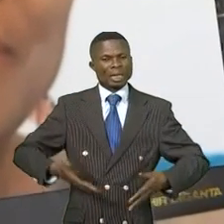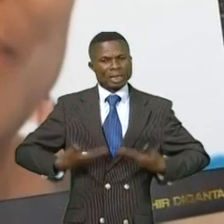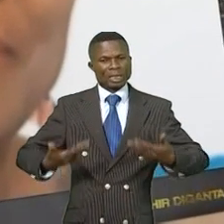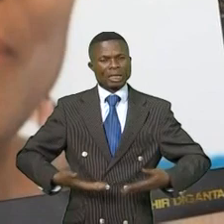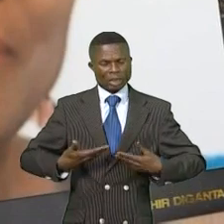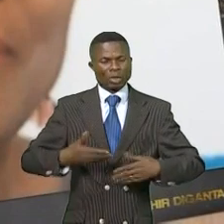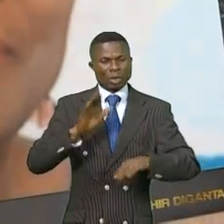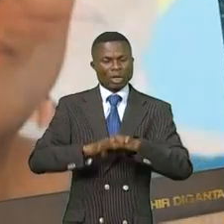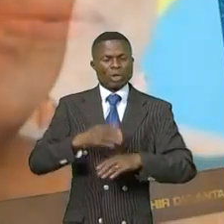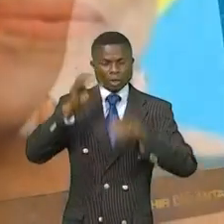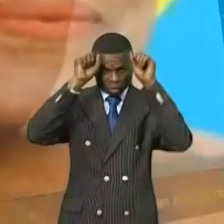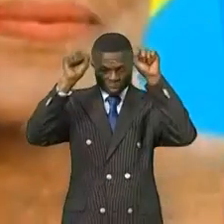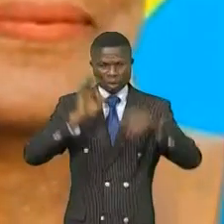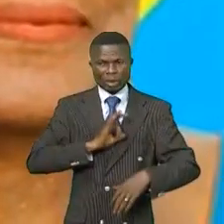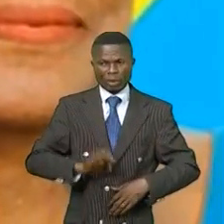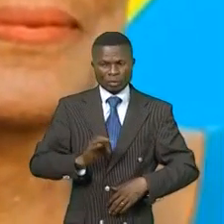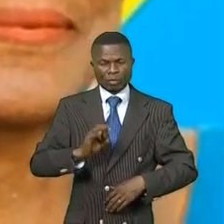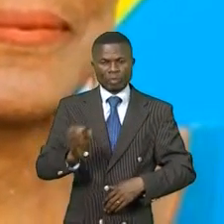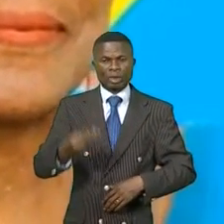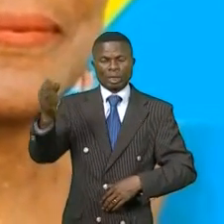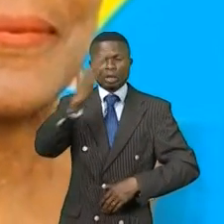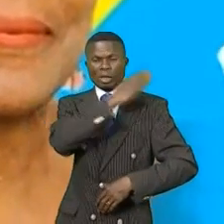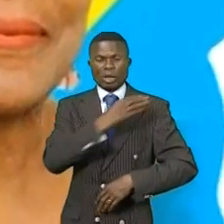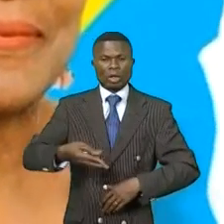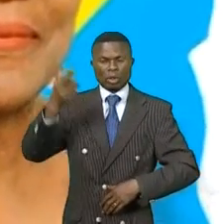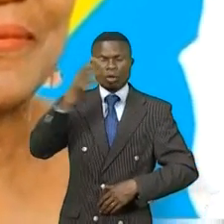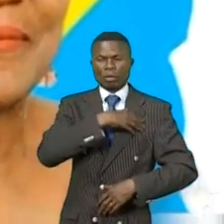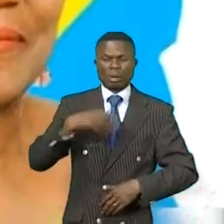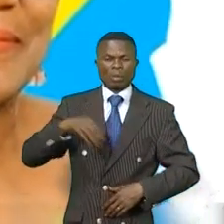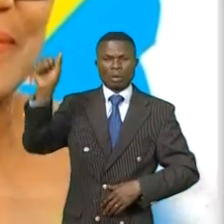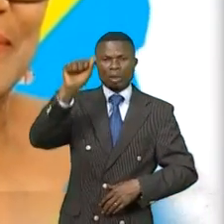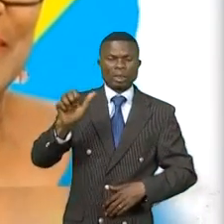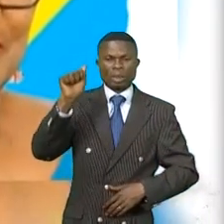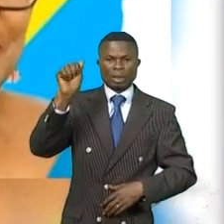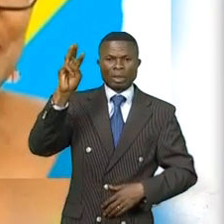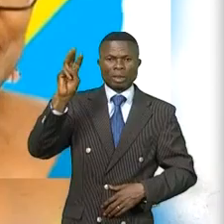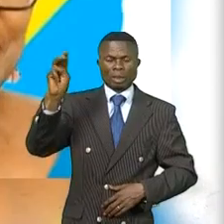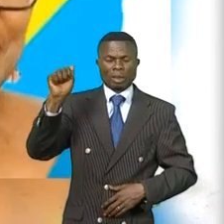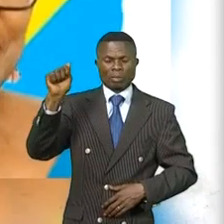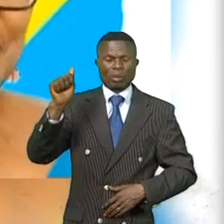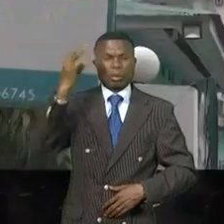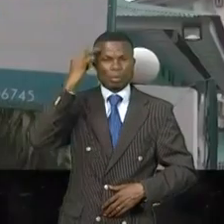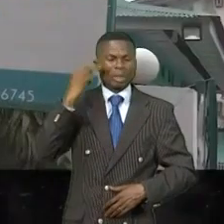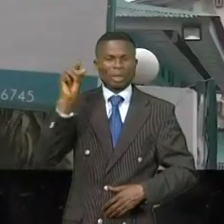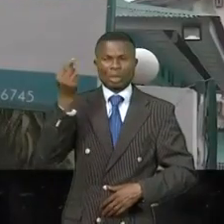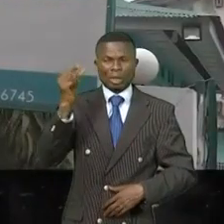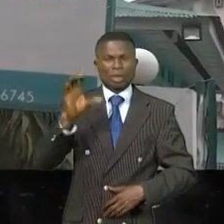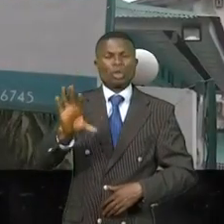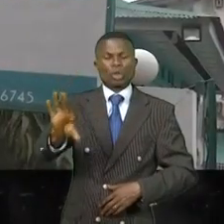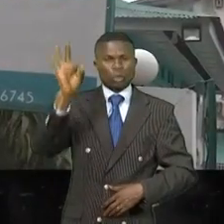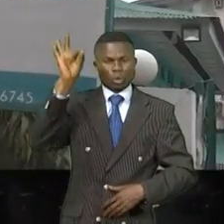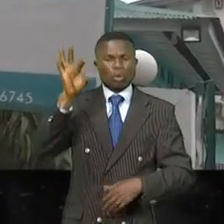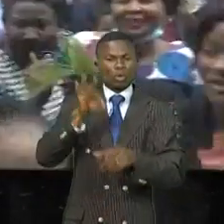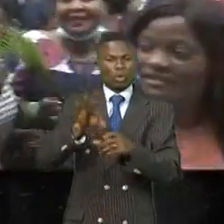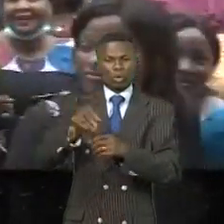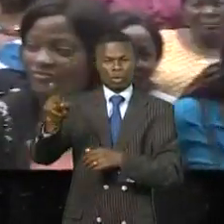Félix-Antoine Tshisekedi Tshilombo, d'élever Mme Antoinette Samba Kalambay en qualité de ministre des Mines. Cette nomination a été